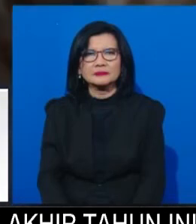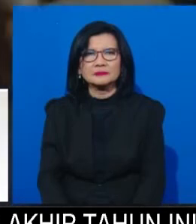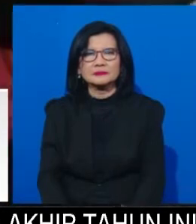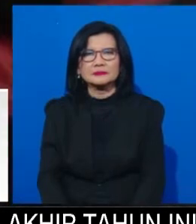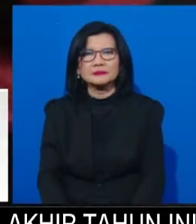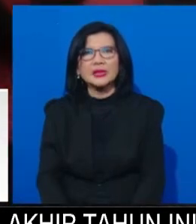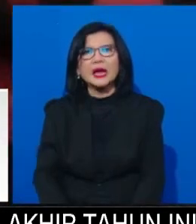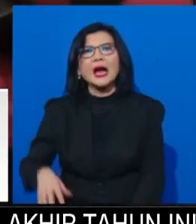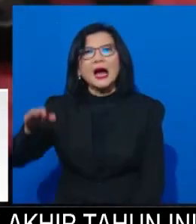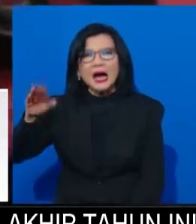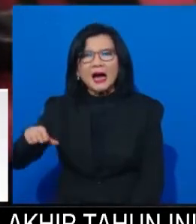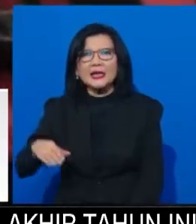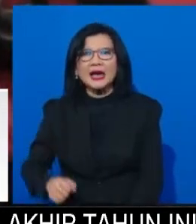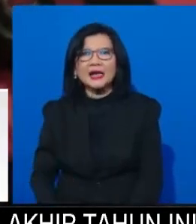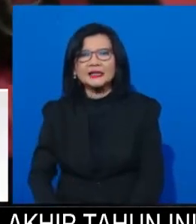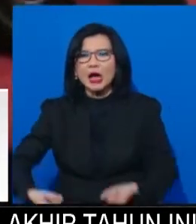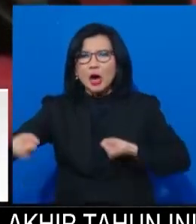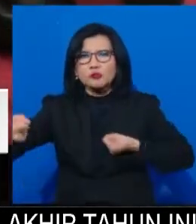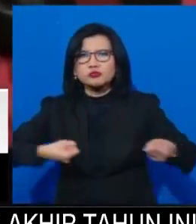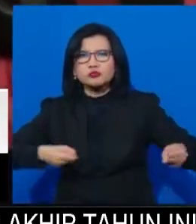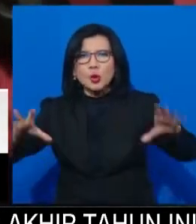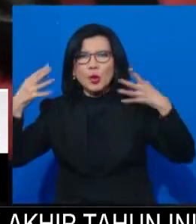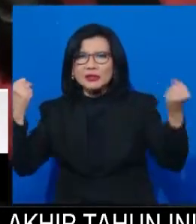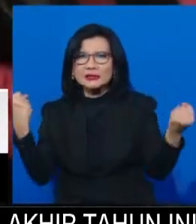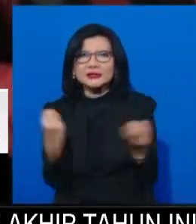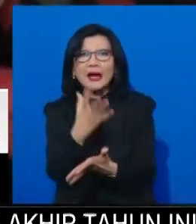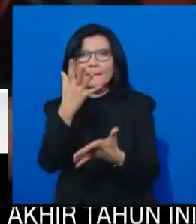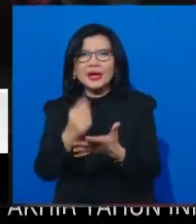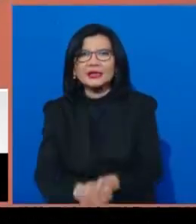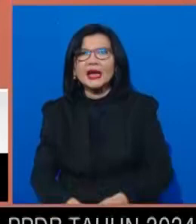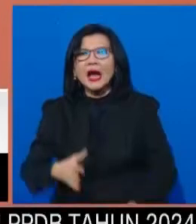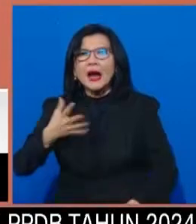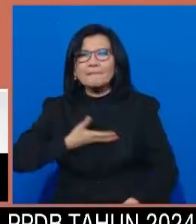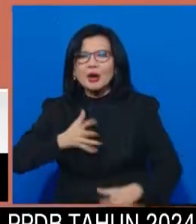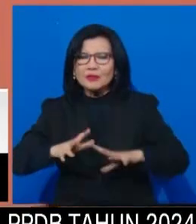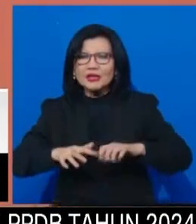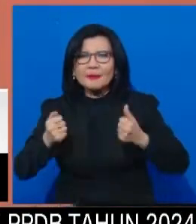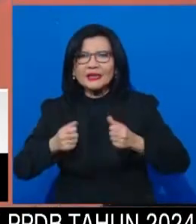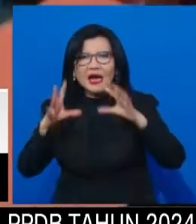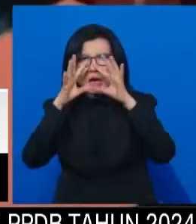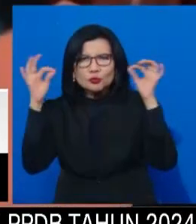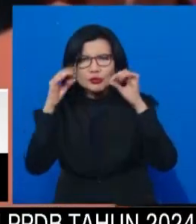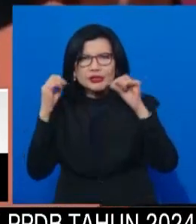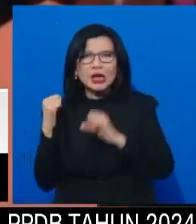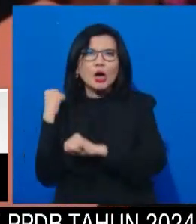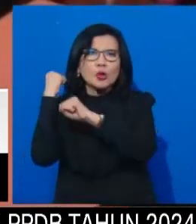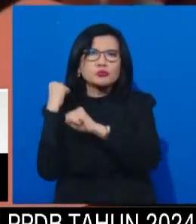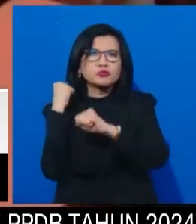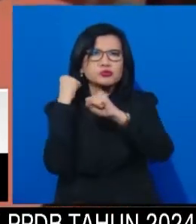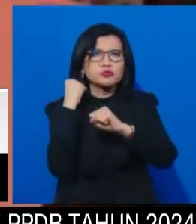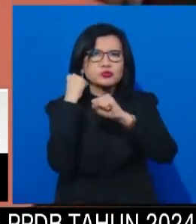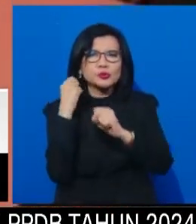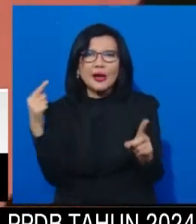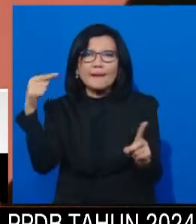Nabila, anak perempuan yang tertabrak truk saat hendak menyelamatkan seekor kucing, tak kuasa menahan tangis ketika ditandu menuju ambulans